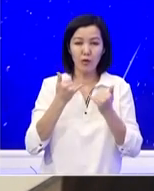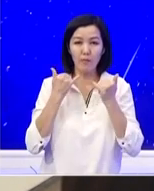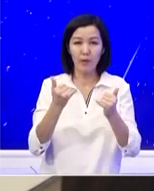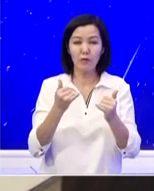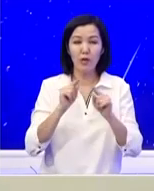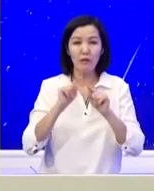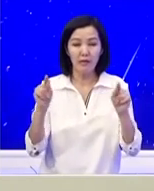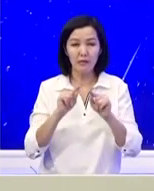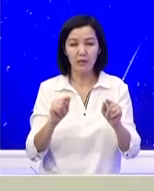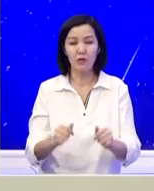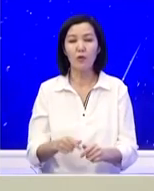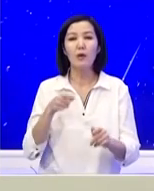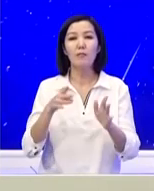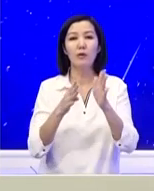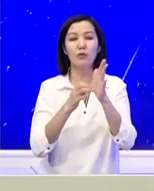ерліктеріне бас ию.